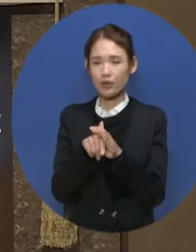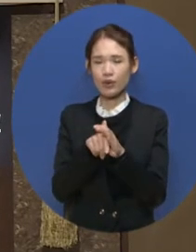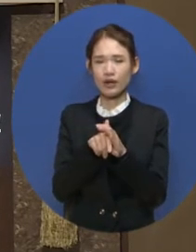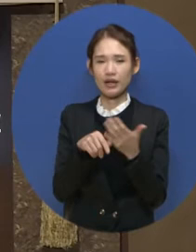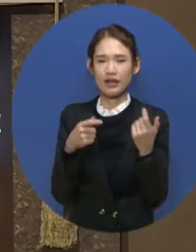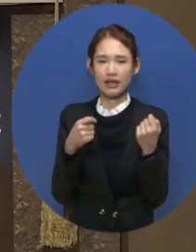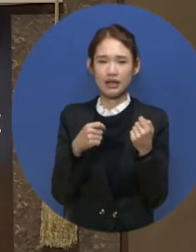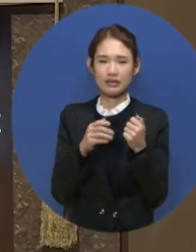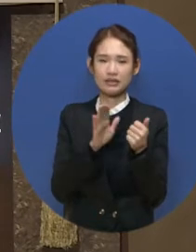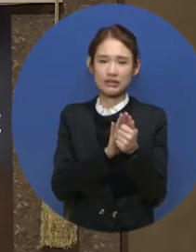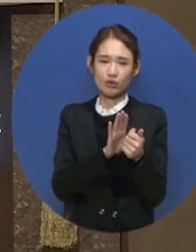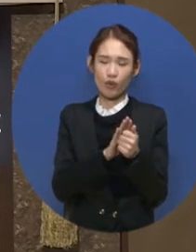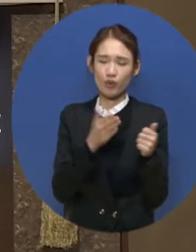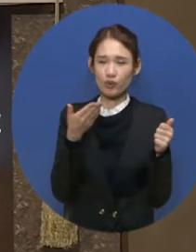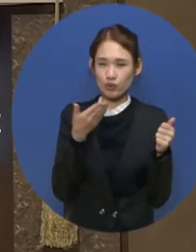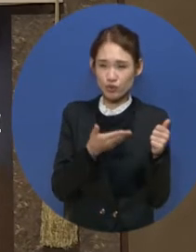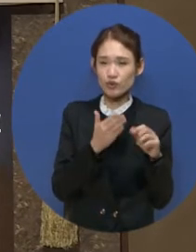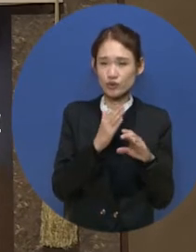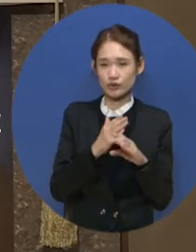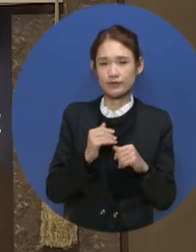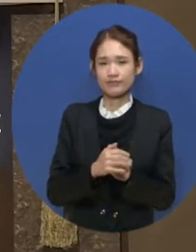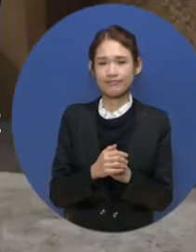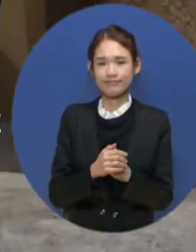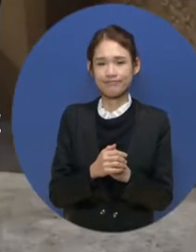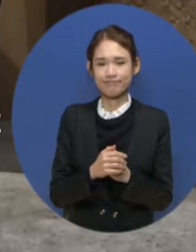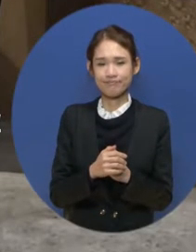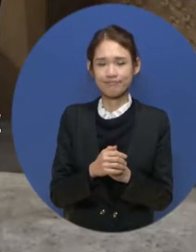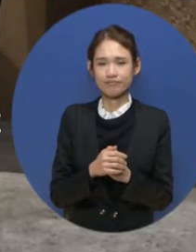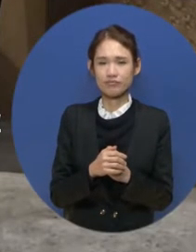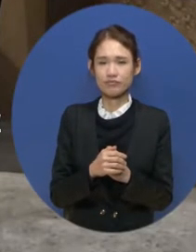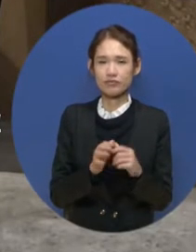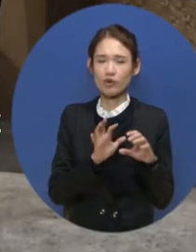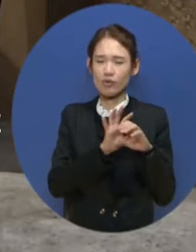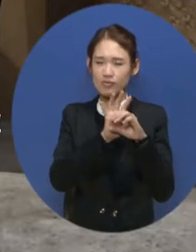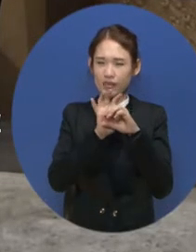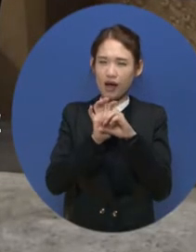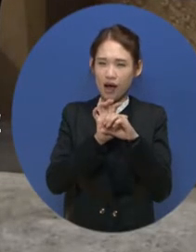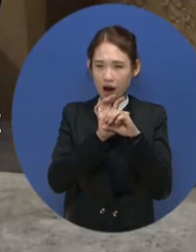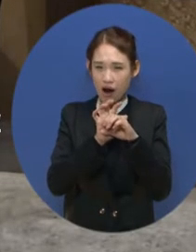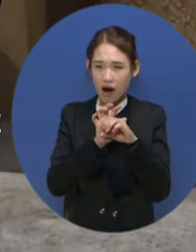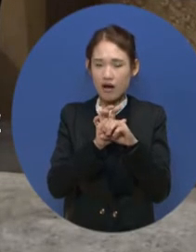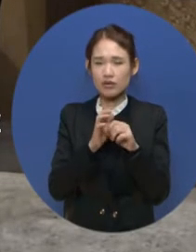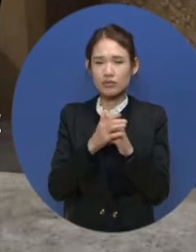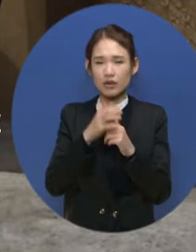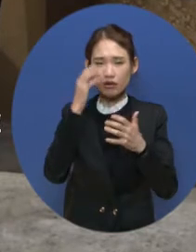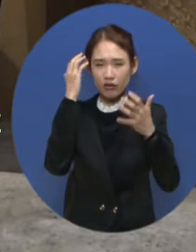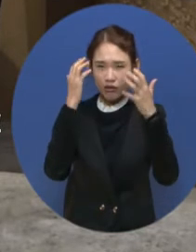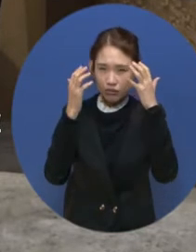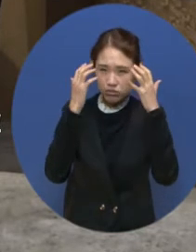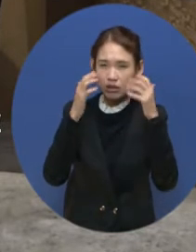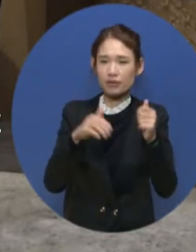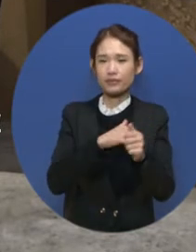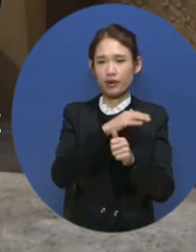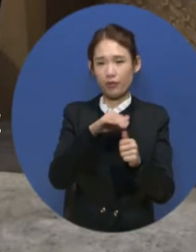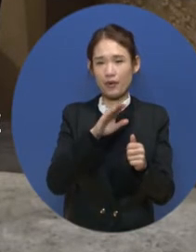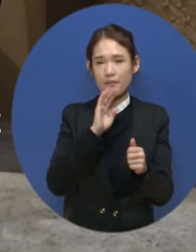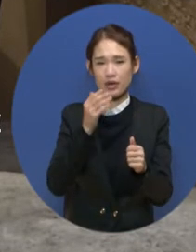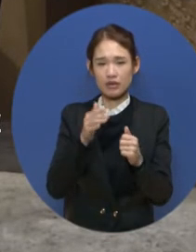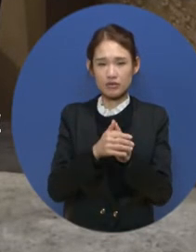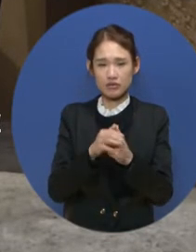그런 또 지원도 사설 과정 하고 있습니다 4 이제 코로나 앱으로 더 혼란스러운 상황이지만 또 그 속에서도